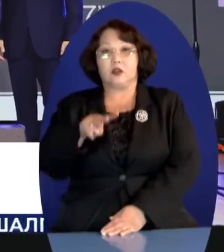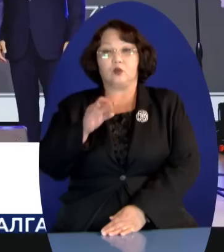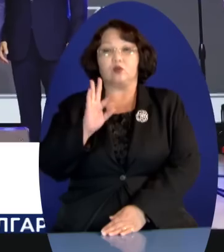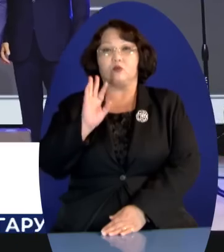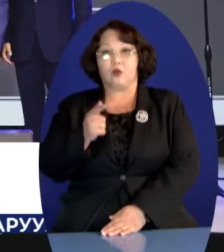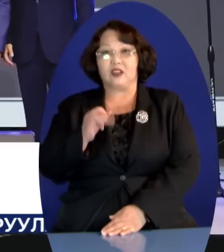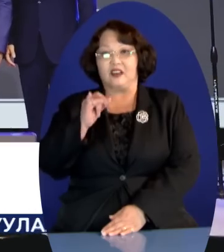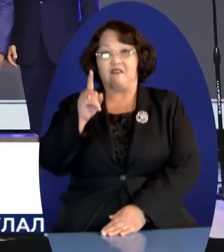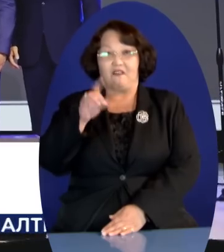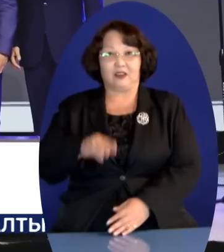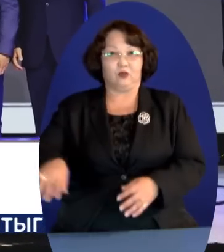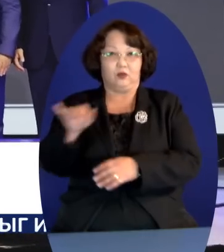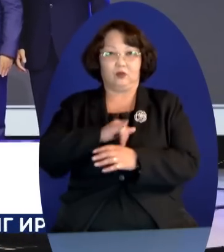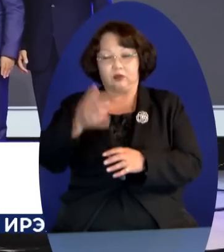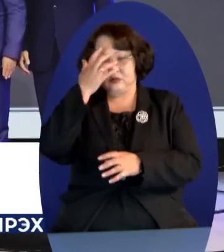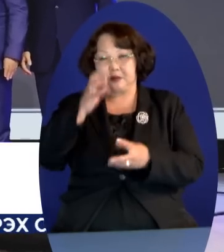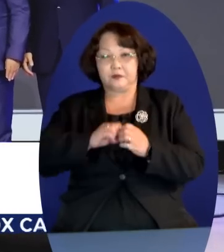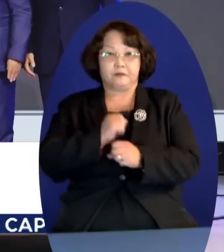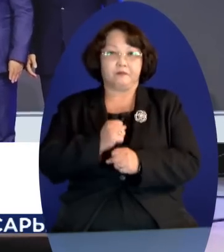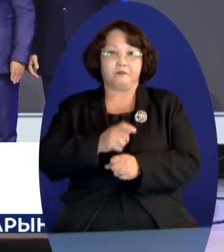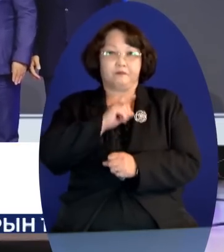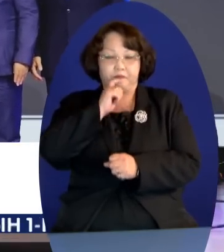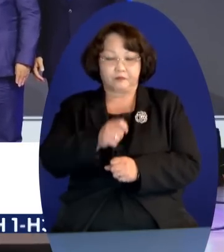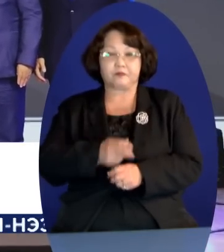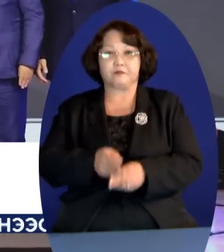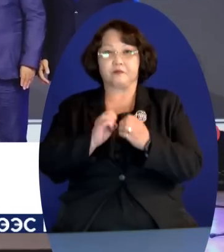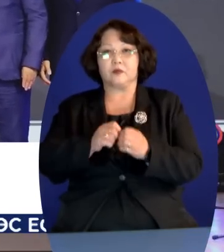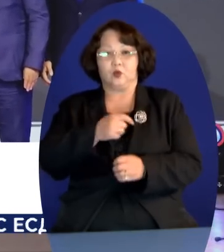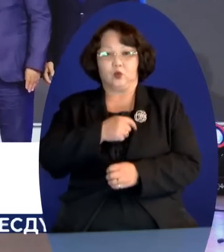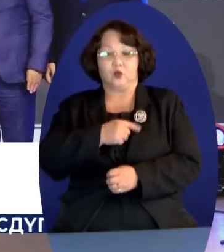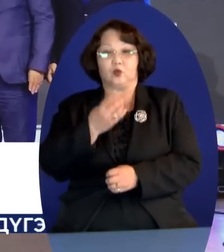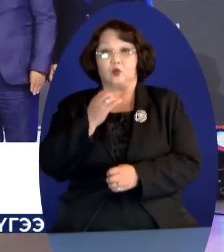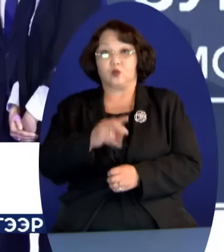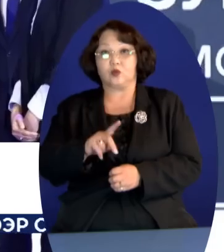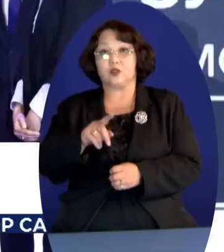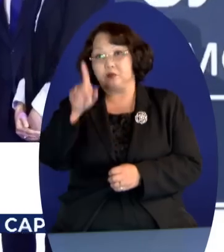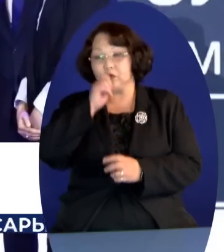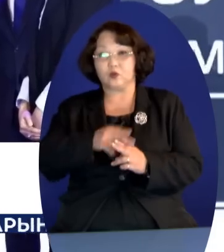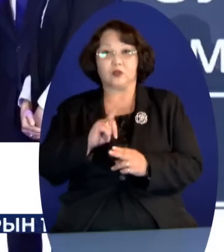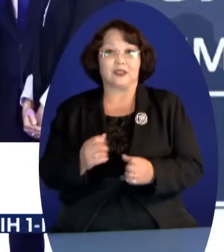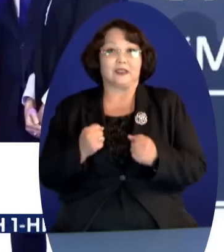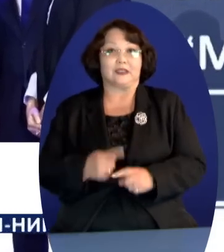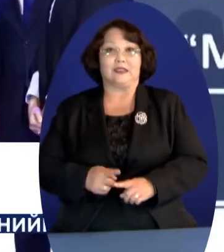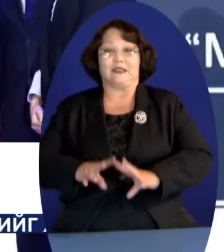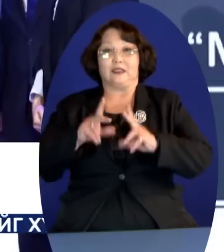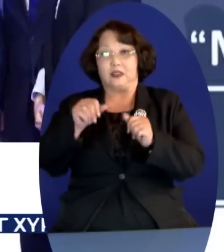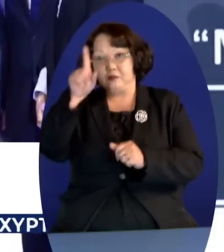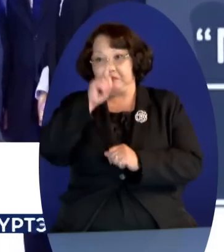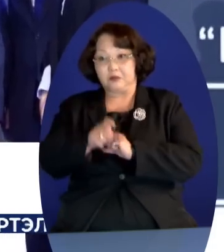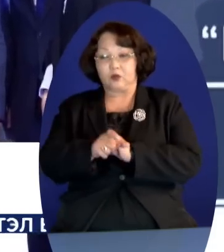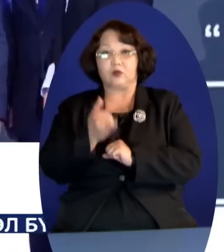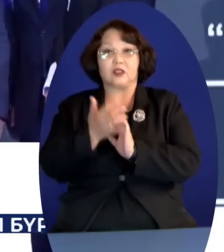их хамт улсын засгийн газрын буцалтгүй тусламжаар хэрэгжүүлж байгаа зүрх судасны үндэсний төвийн хүчин чадлыг сайжруулах эмч мэрэгчлэнүүдийн ур чадварыг дээшлүүлэхэд